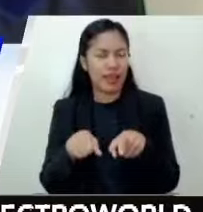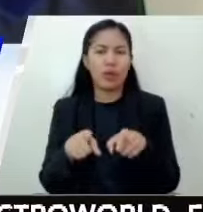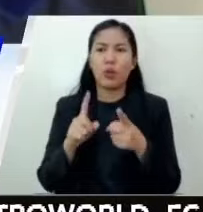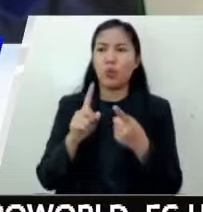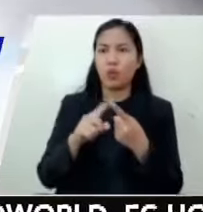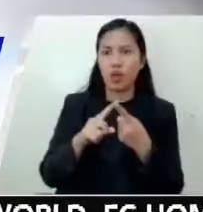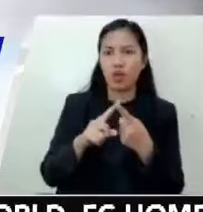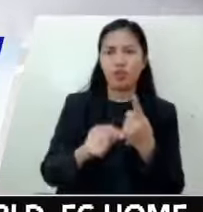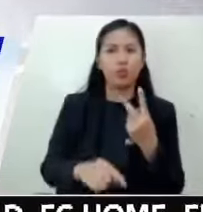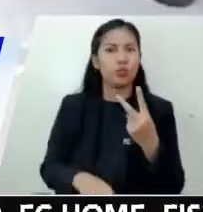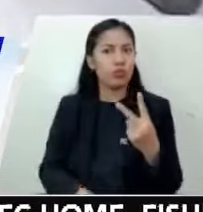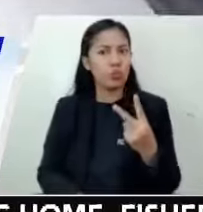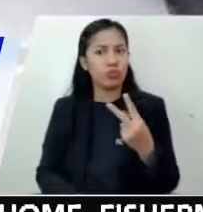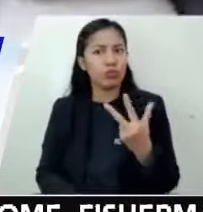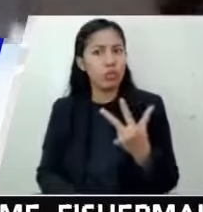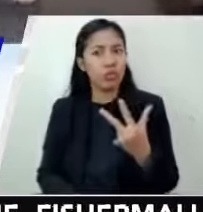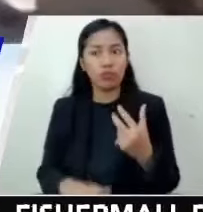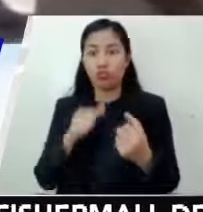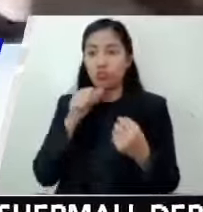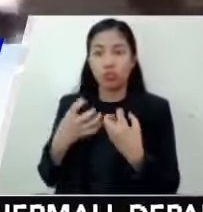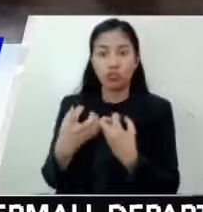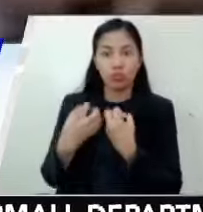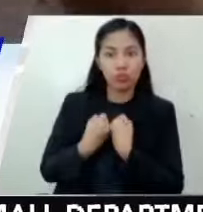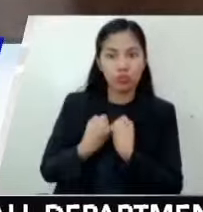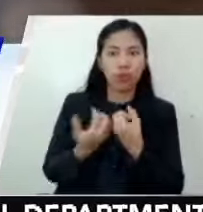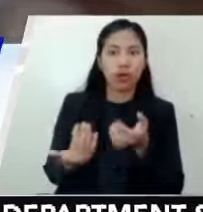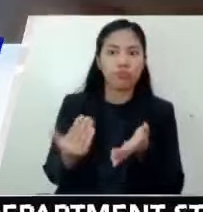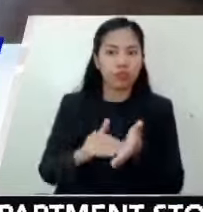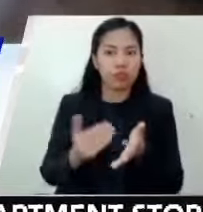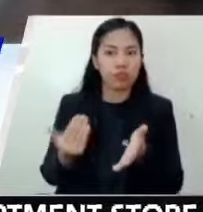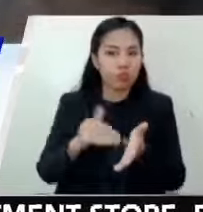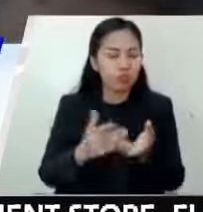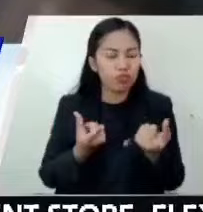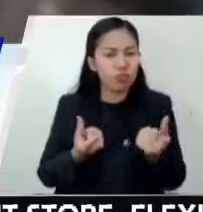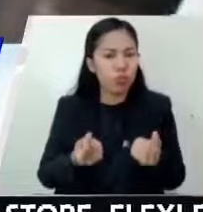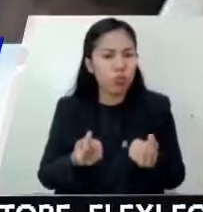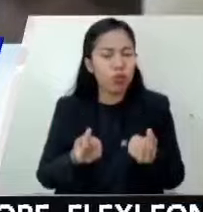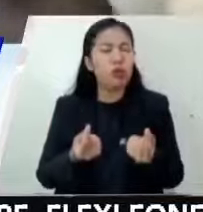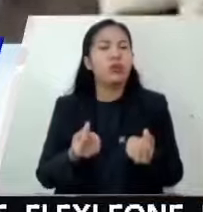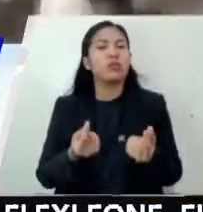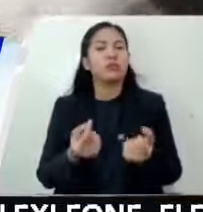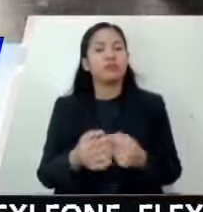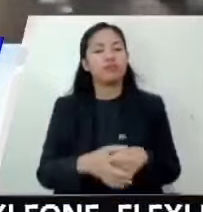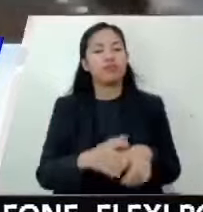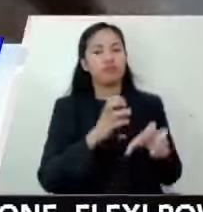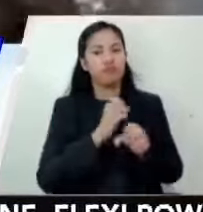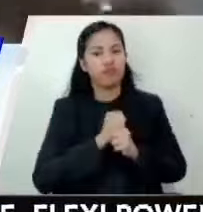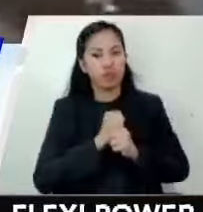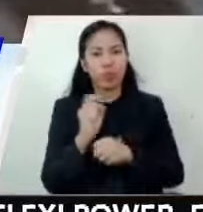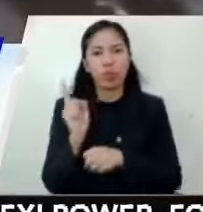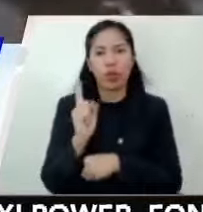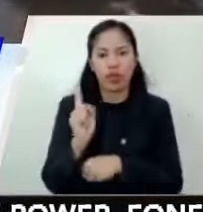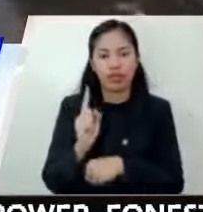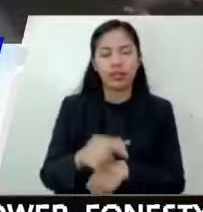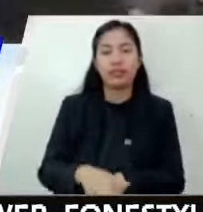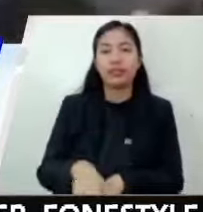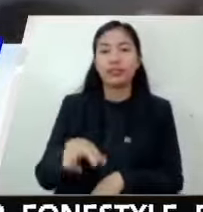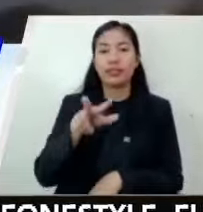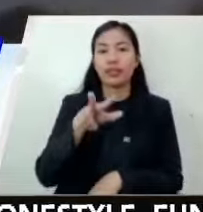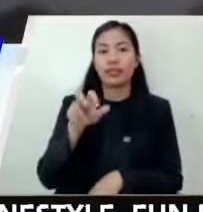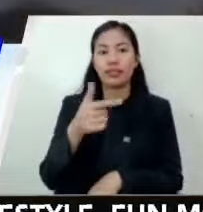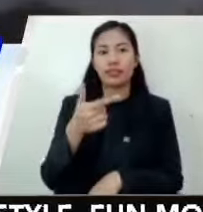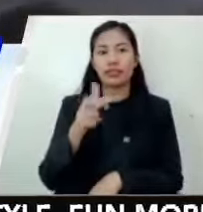hindi nahuli. Kotso na bilhin namin ha. Ito pa. Nakumpiska kay Cabingas ang nasa 300 gramo ng shabu na